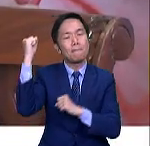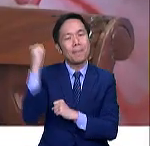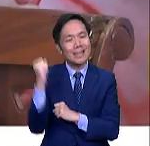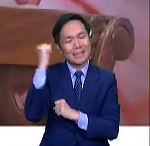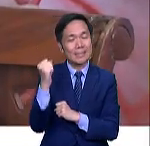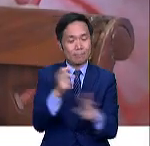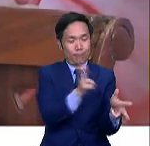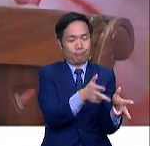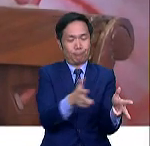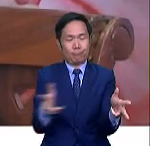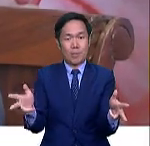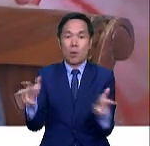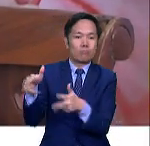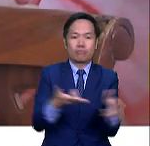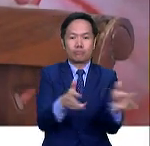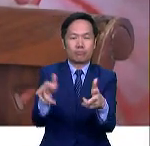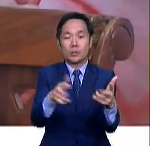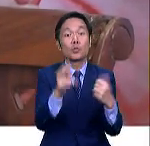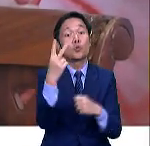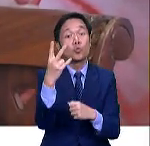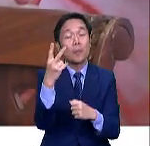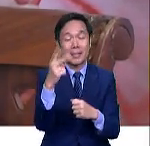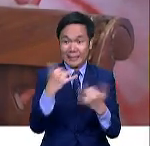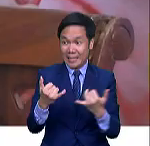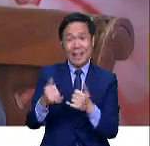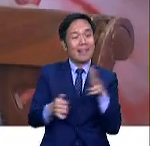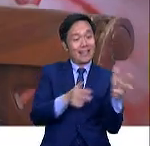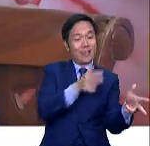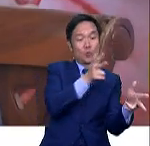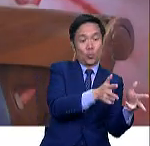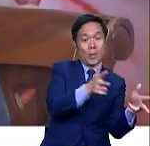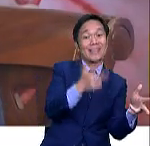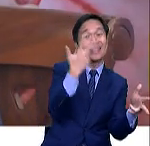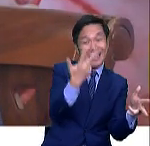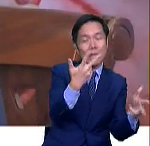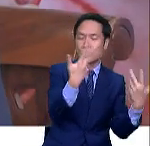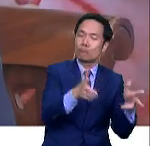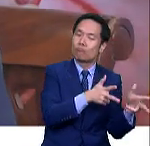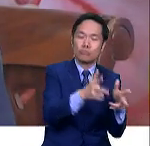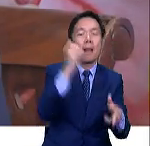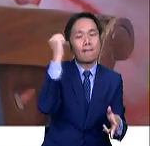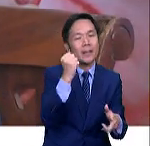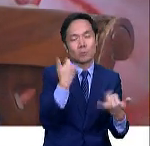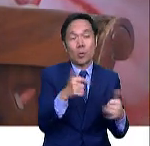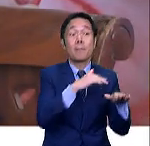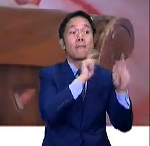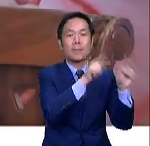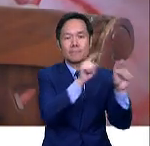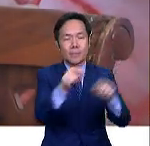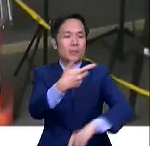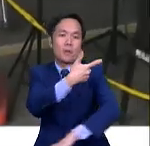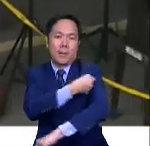1 Julai 12 dah boleh gerak dah. Tapi sekarang 3 pun dah boleh bergerak kan? Ya. Dah 3 dah boleh bergerak. So jadi kalau ada keperluan, kita akan tambahkan